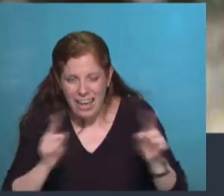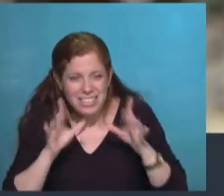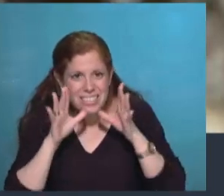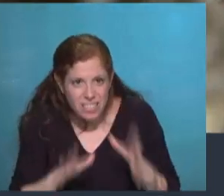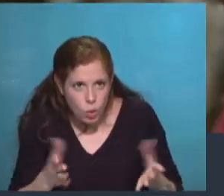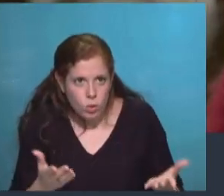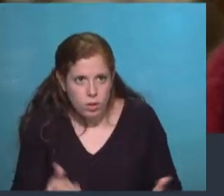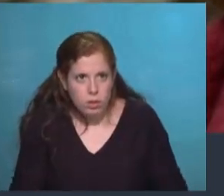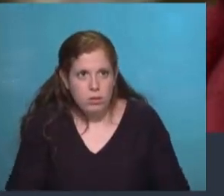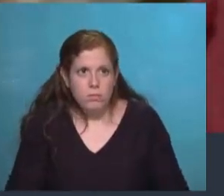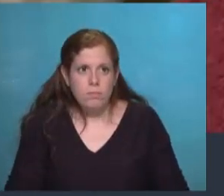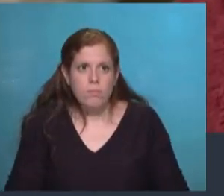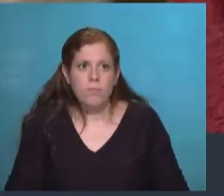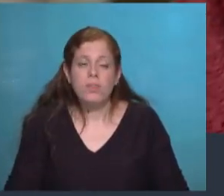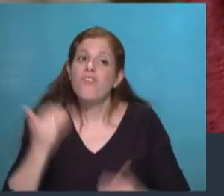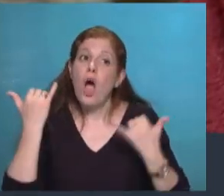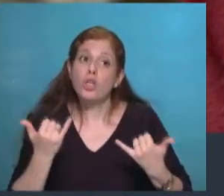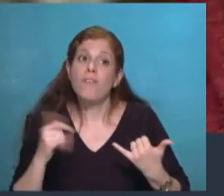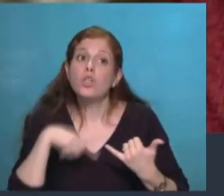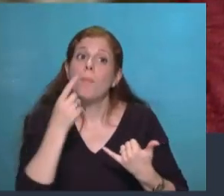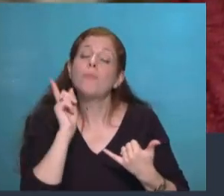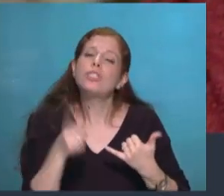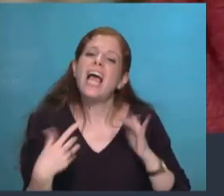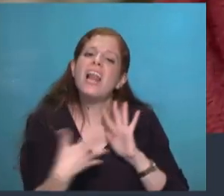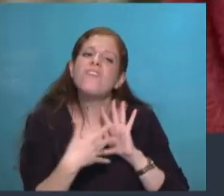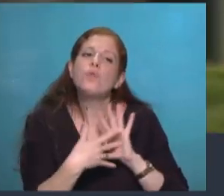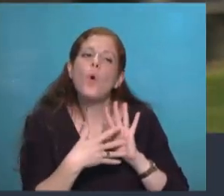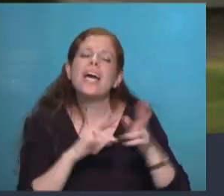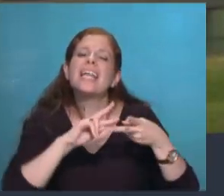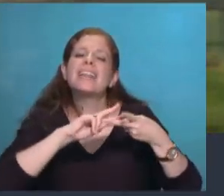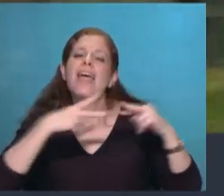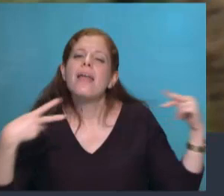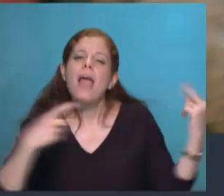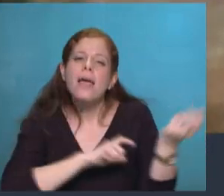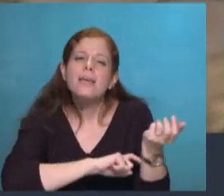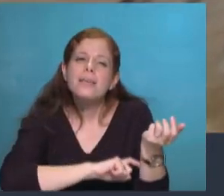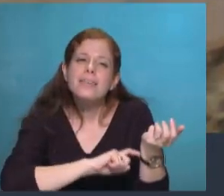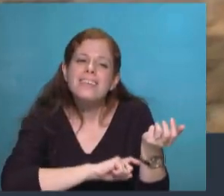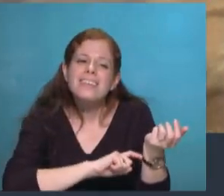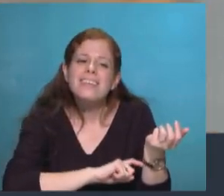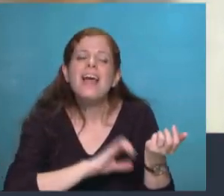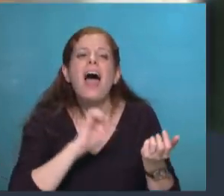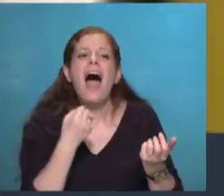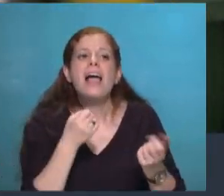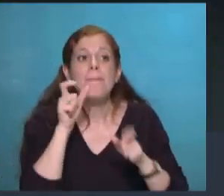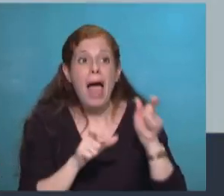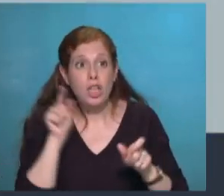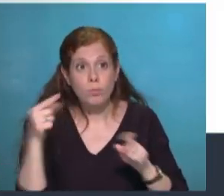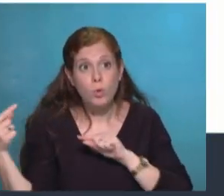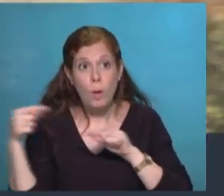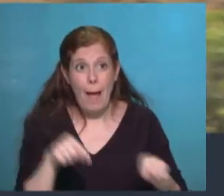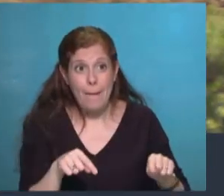גזענות. ועכשיו כשאומרים שצריך לבדוק DNA, האם האנשים האלו שבאים, האם